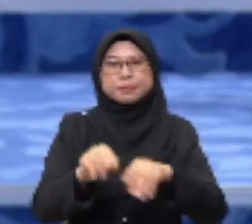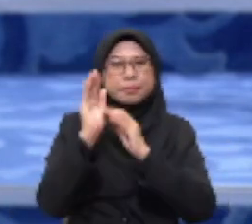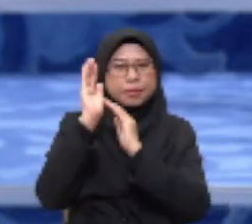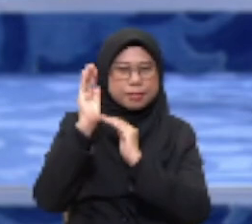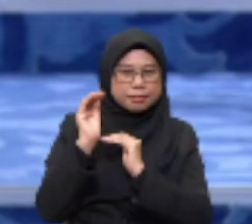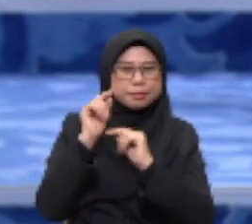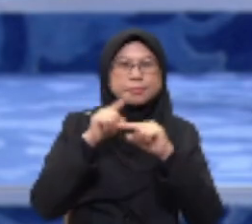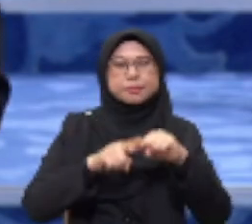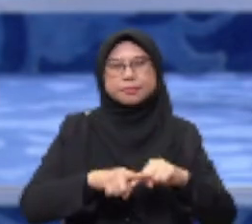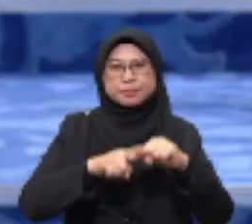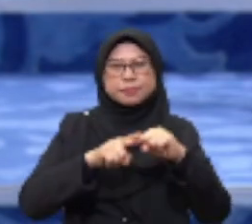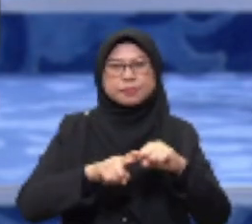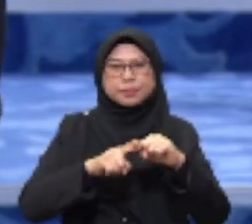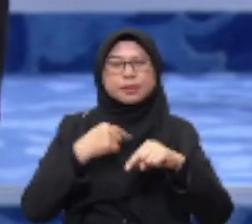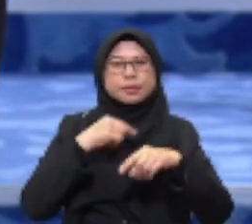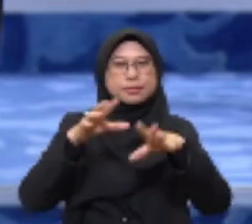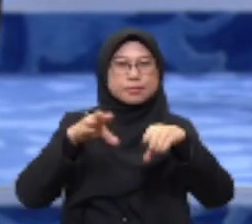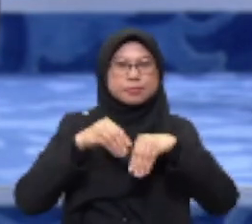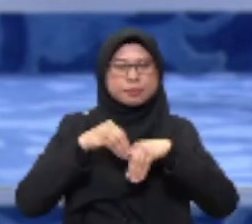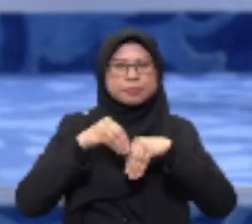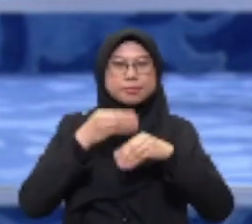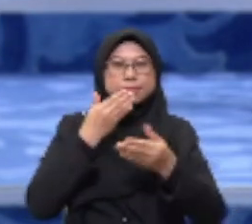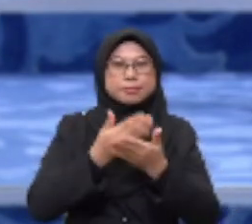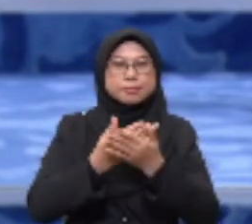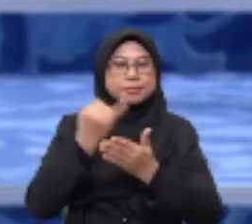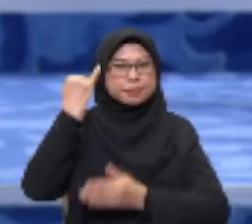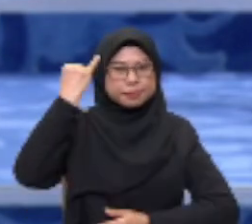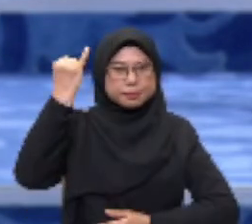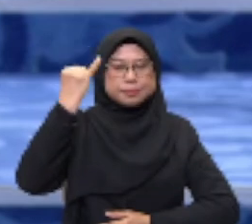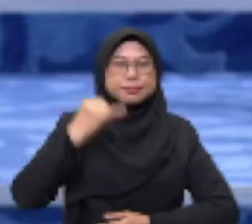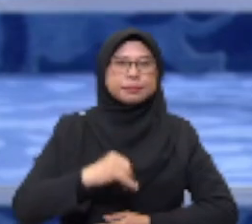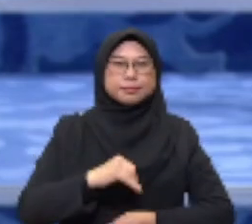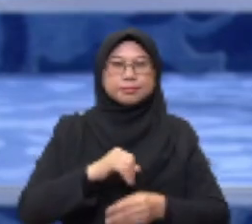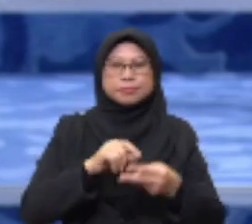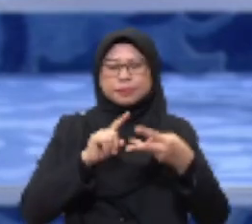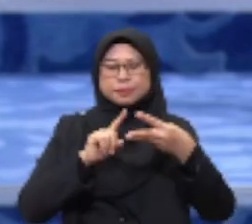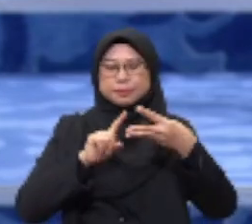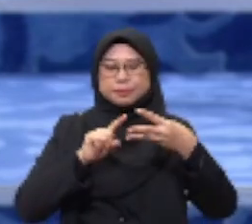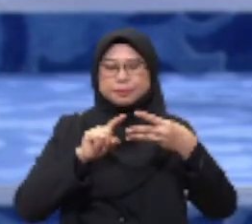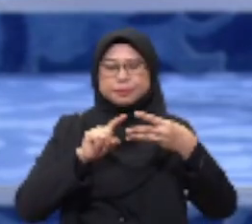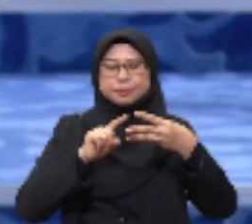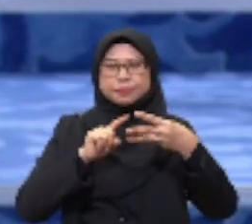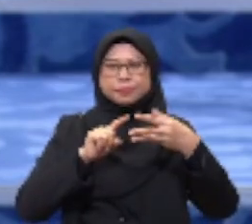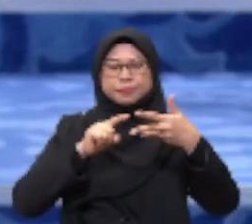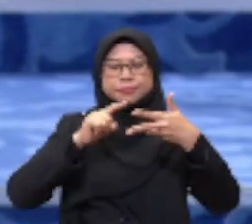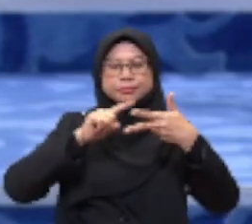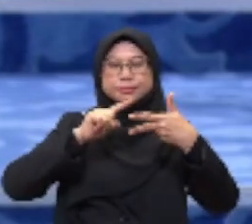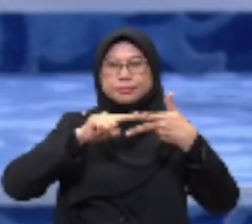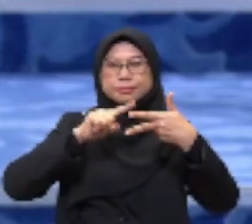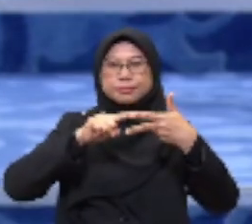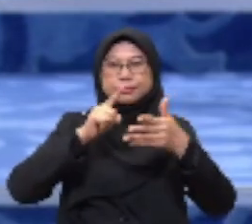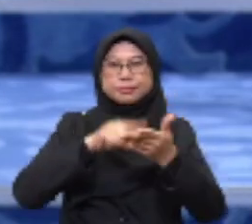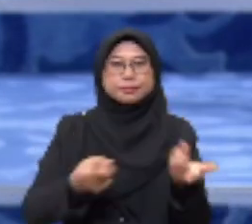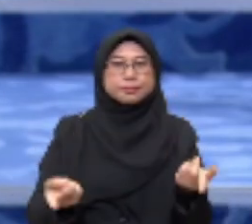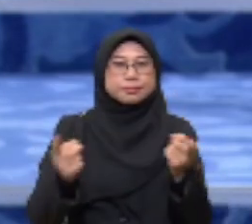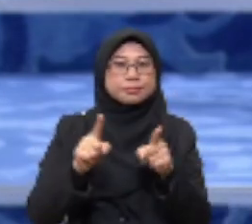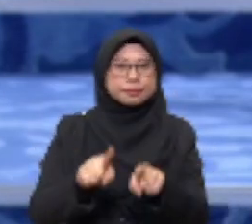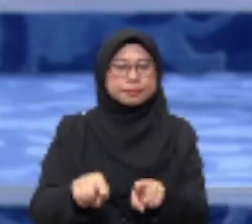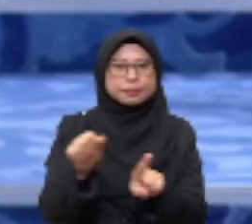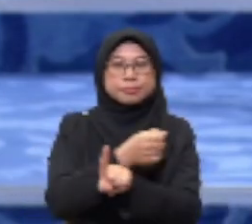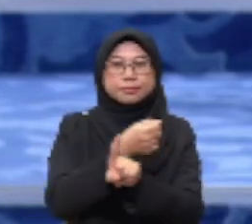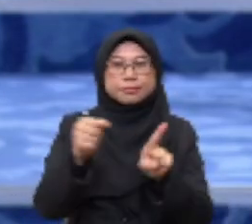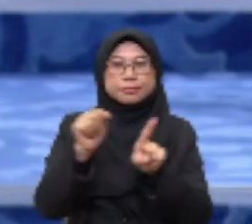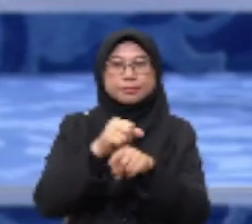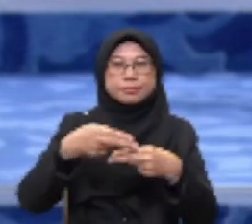harapan. Saya terima baik cadangan itu. Bahagian yang kedua, iaitu apa berlaku kepada insiden di